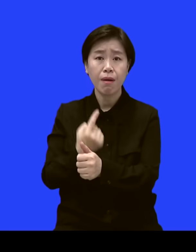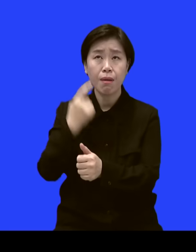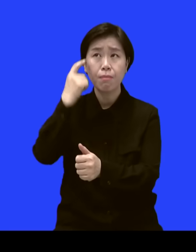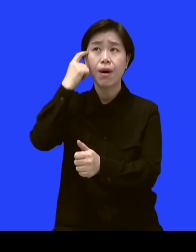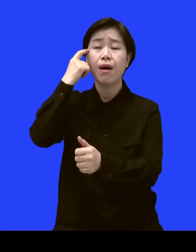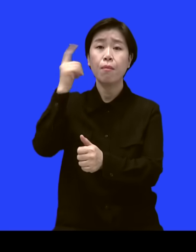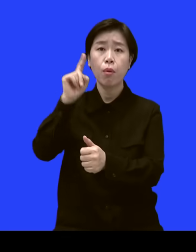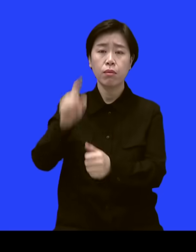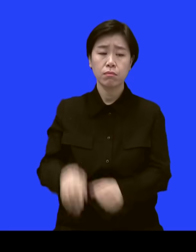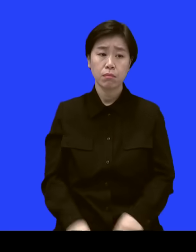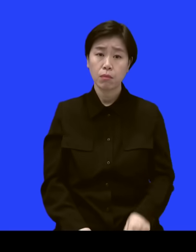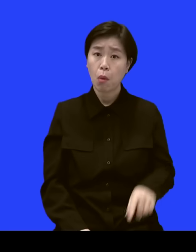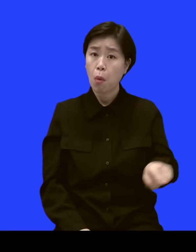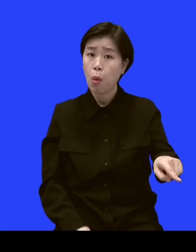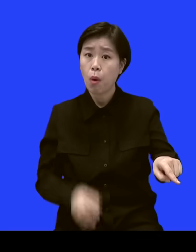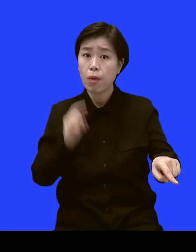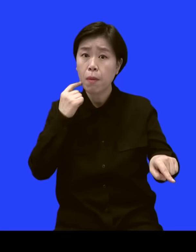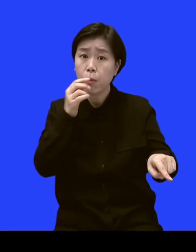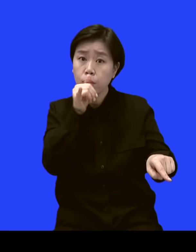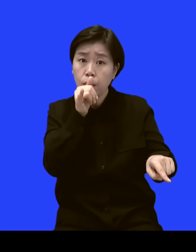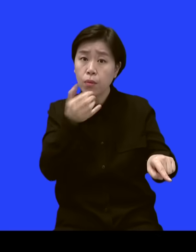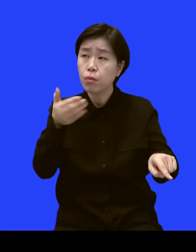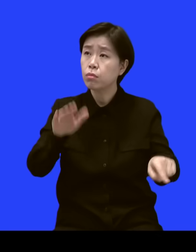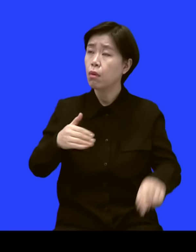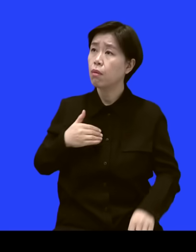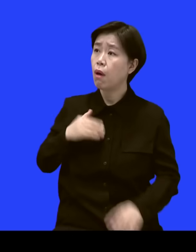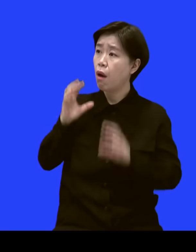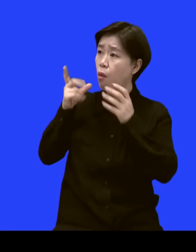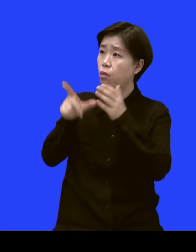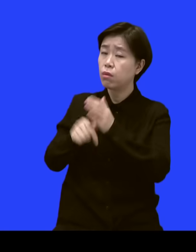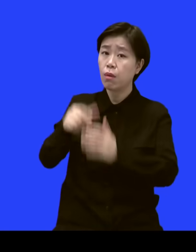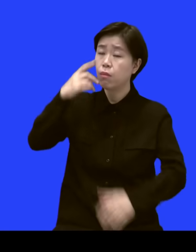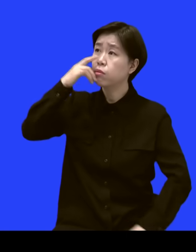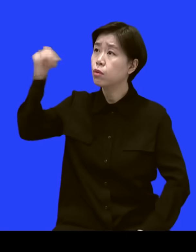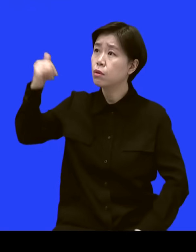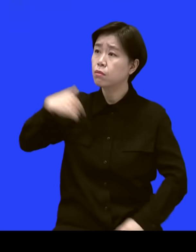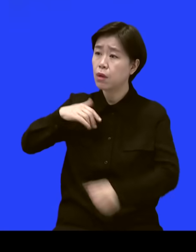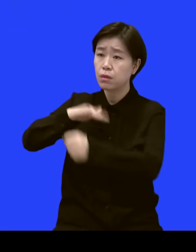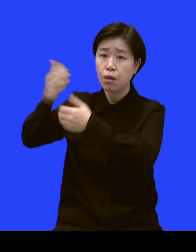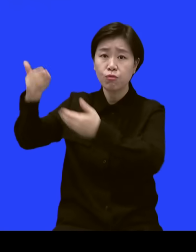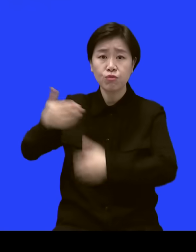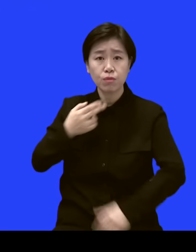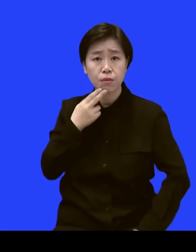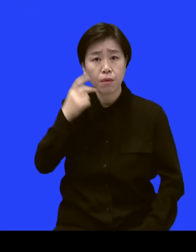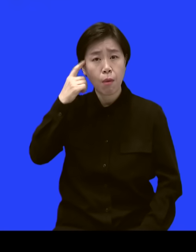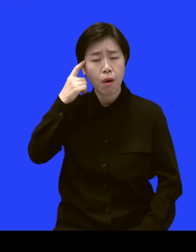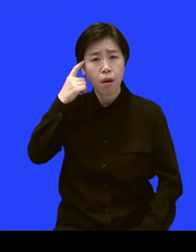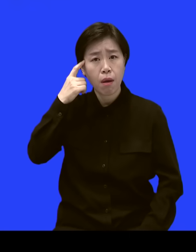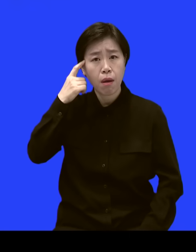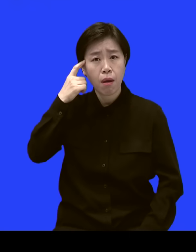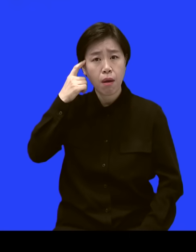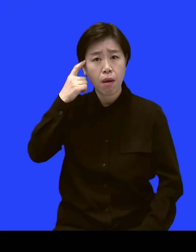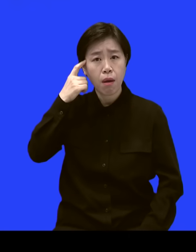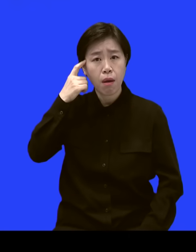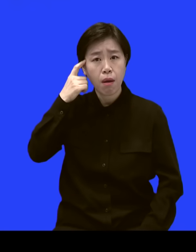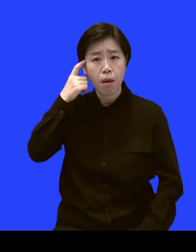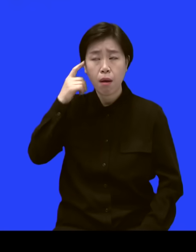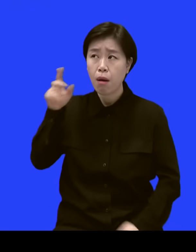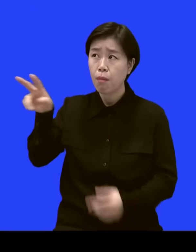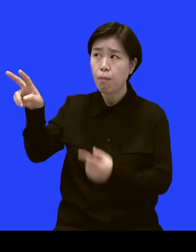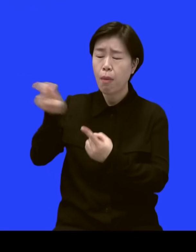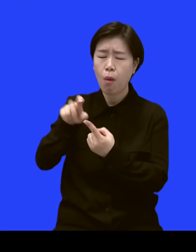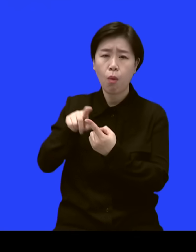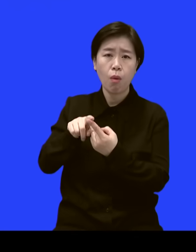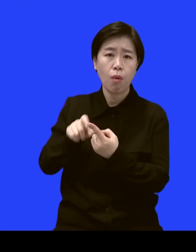되는 거예요. 우리 아빠는 왜 그랬지? 그래서 어느 날은 엄마 아빠가 너무 밉다가 또